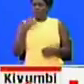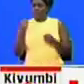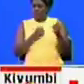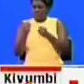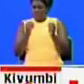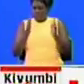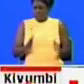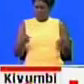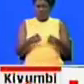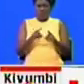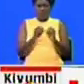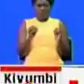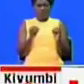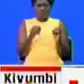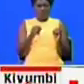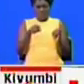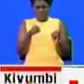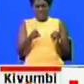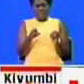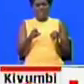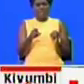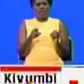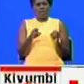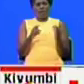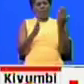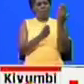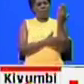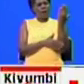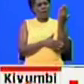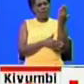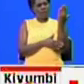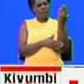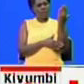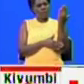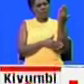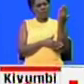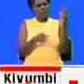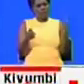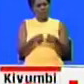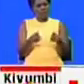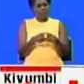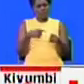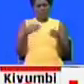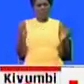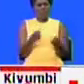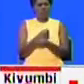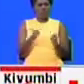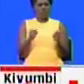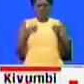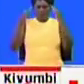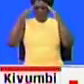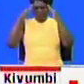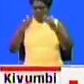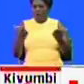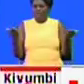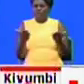mimi ni slaki. Unajua yeye ni takomanda. Ati yeye komanda huwezi piga mtu hivyo na mimi ni slaki. Yes. His focus will